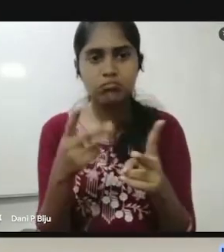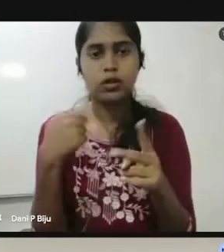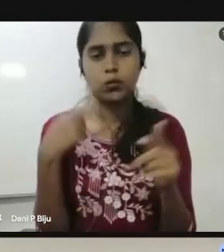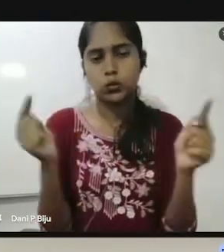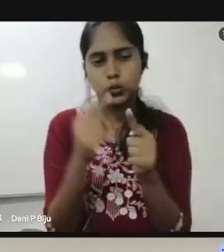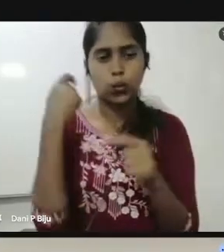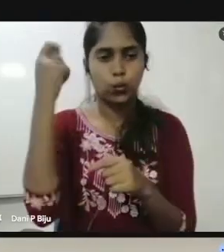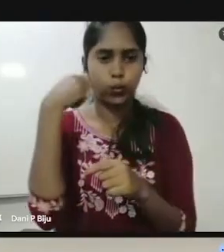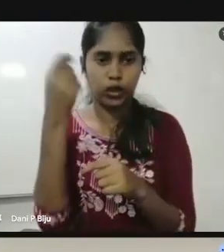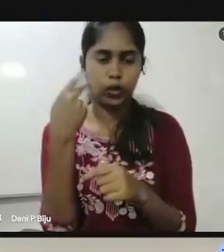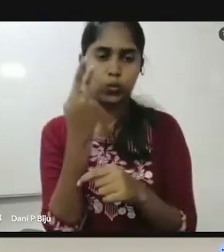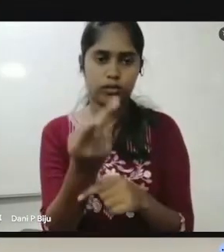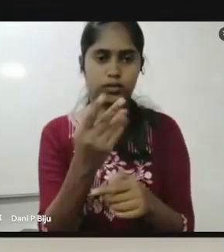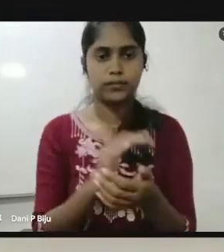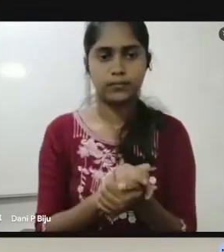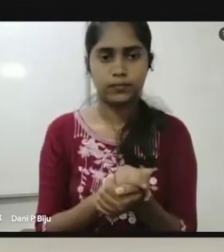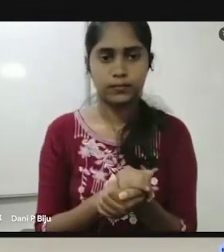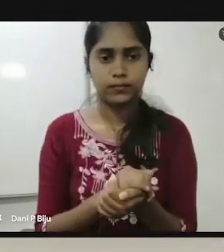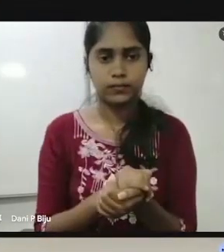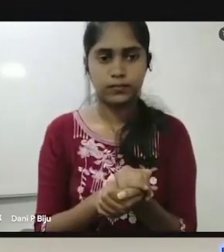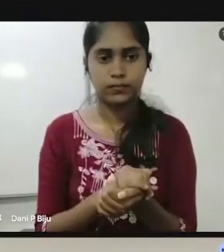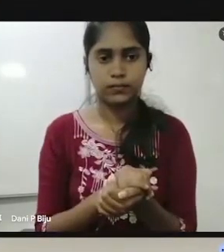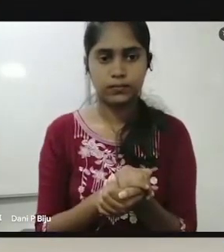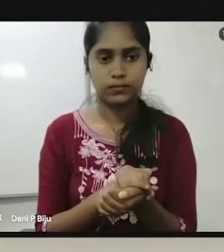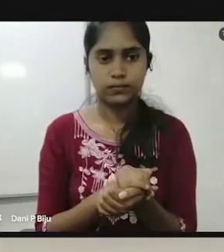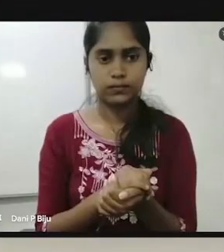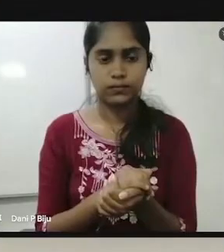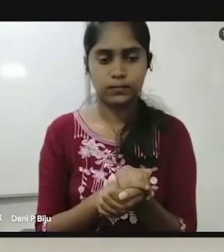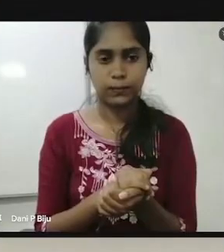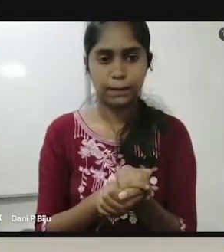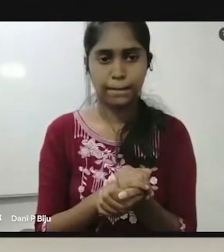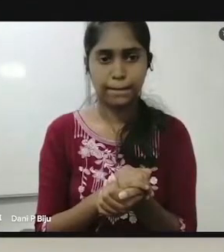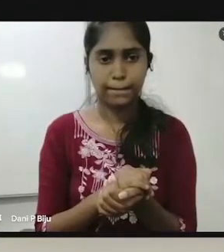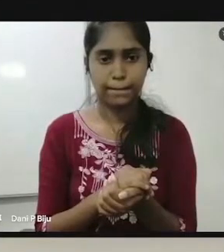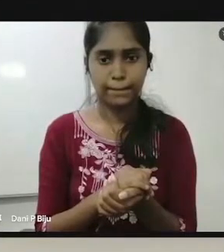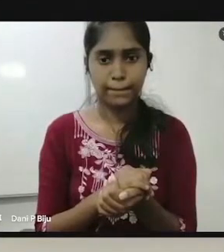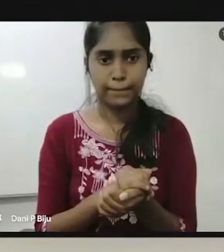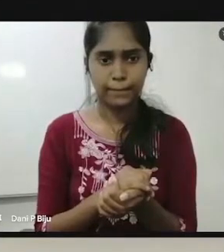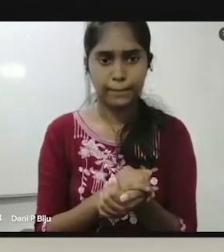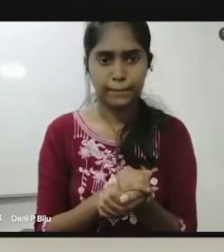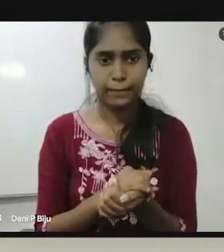നമുക്കിപ്പോ ഒന്ന് കാണാം. My name is Tommy. Dog.